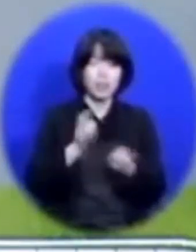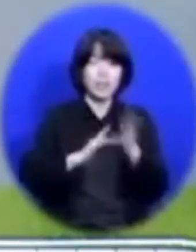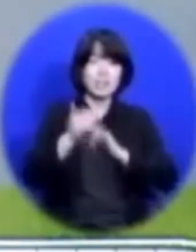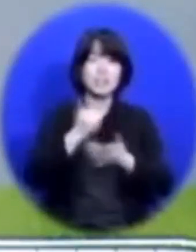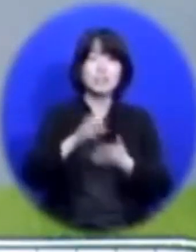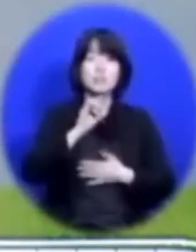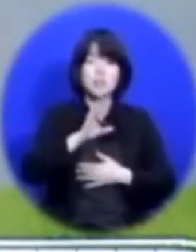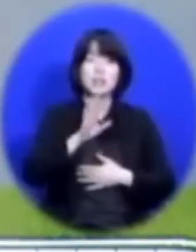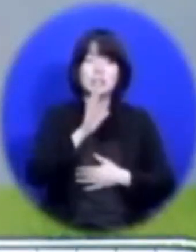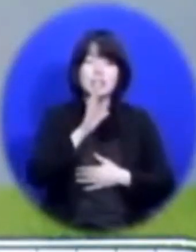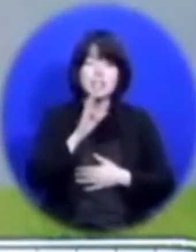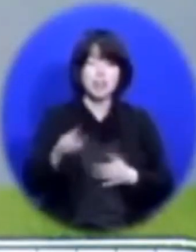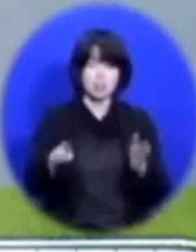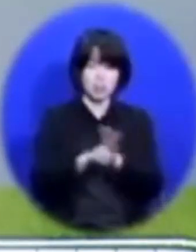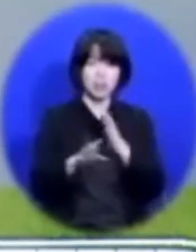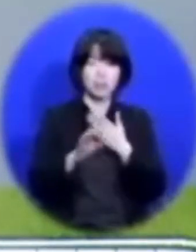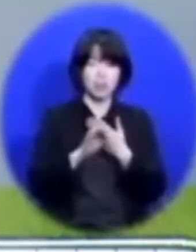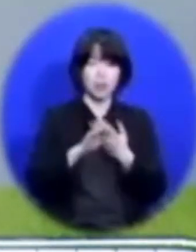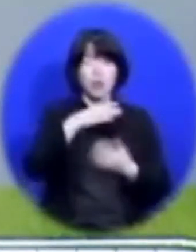예수님만을믿는다면,